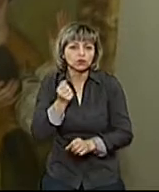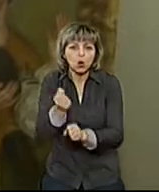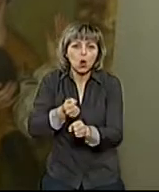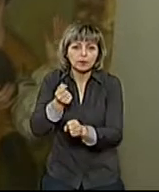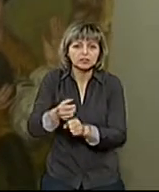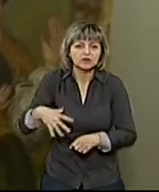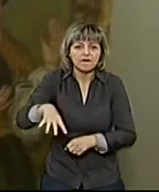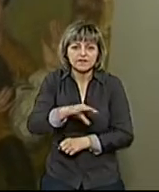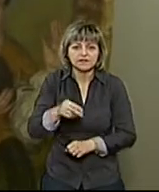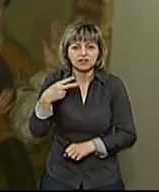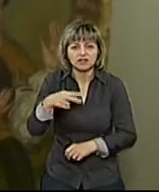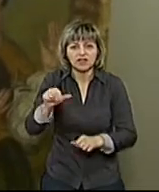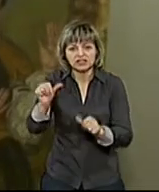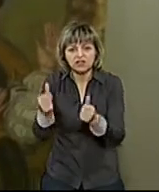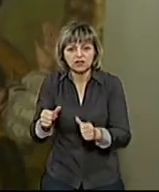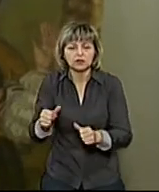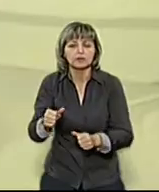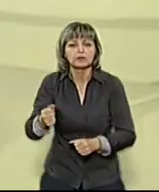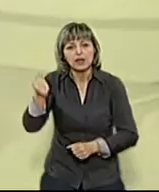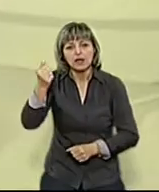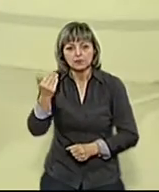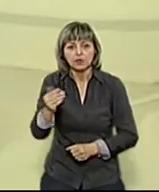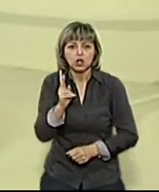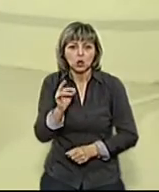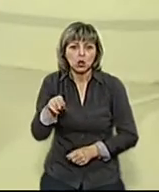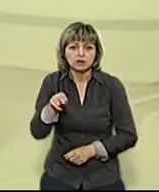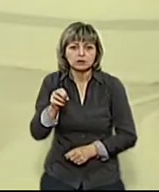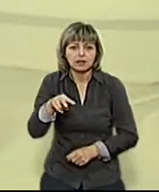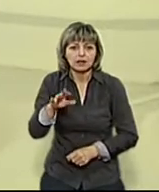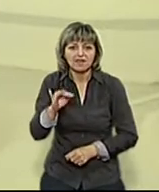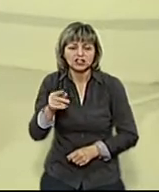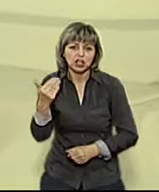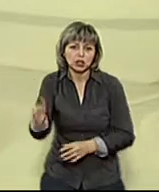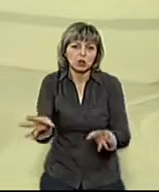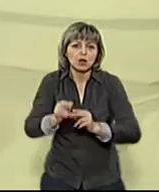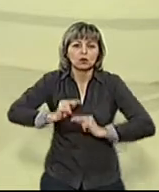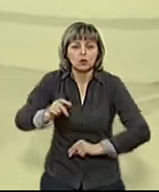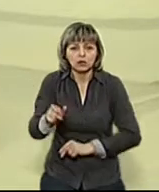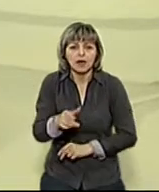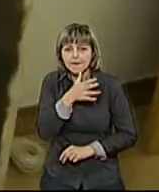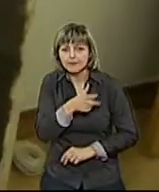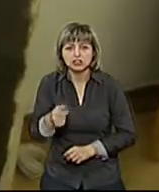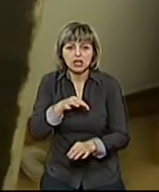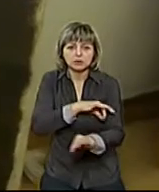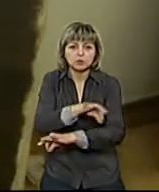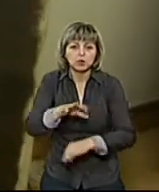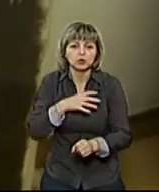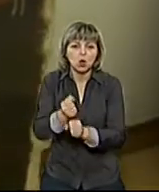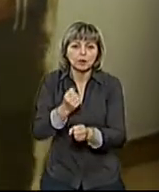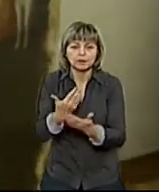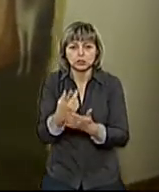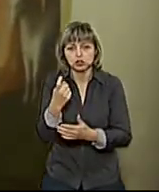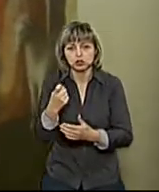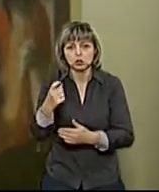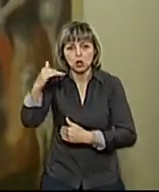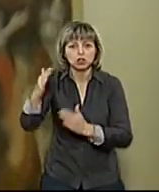опрацювали усі 20 пам'яток авторства Йова Кондзелевича та майстрів його кола. Загалом під час проєкту було опрацьовано близько 100